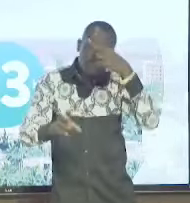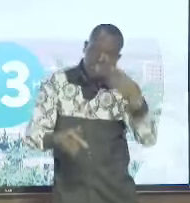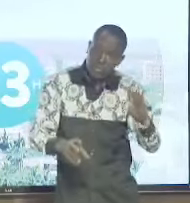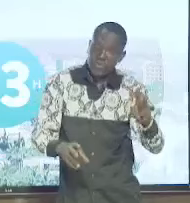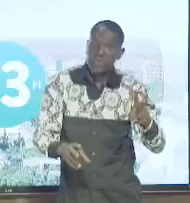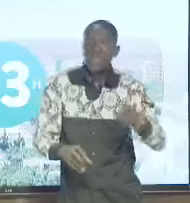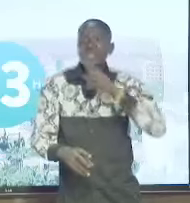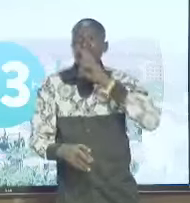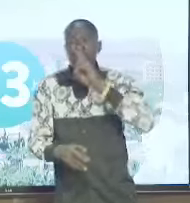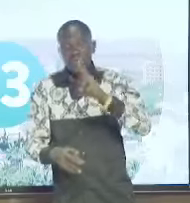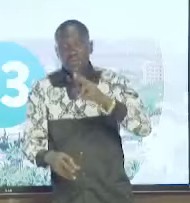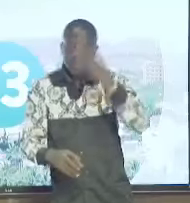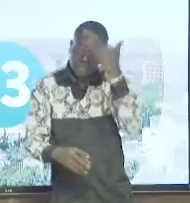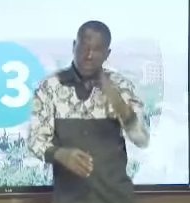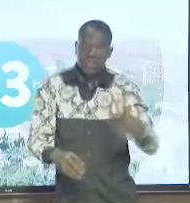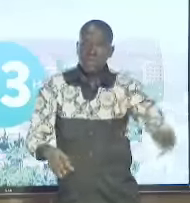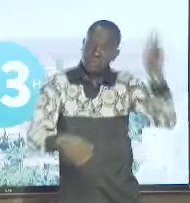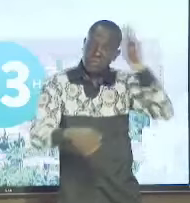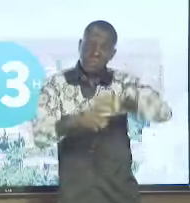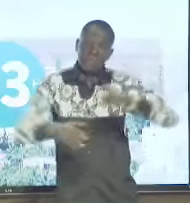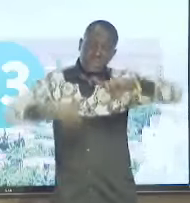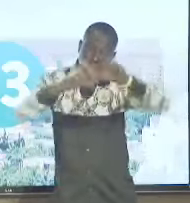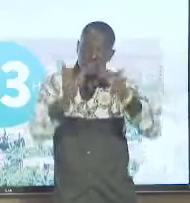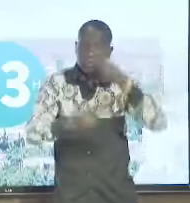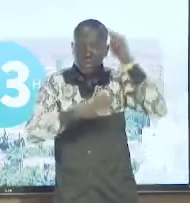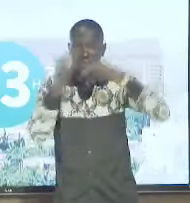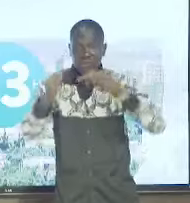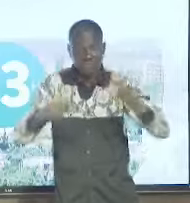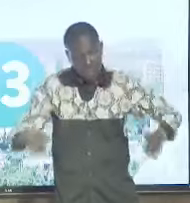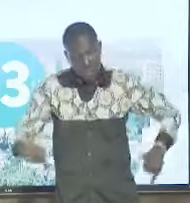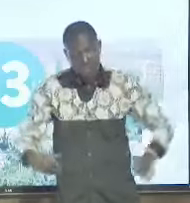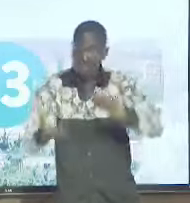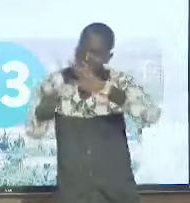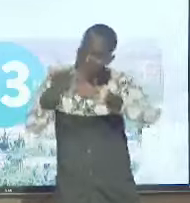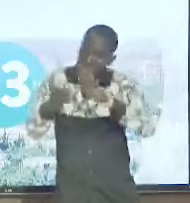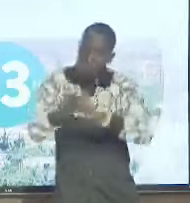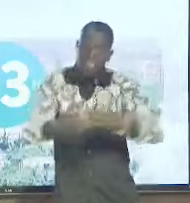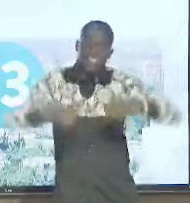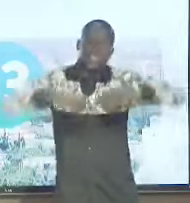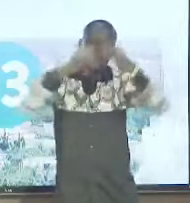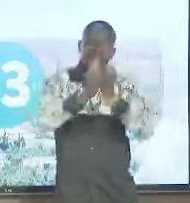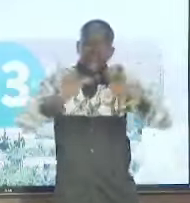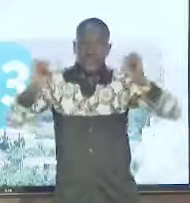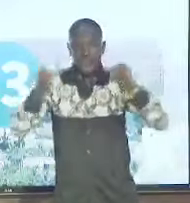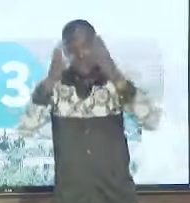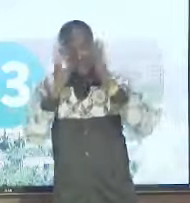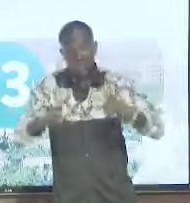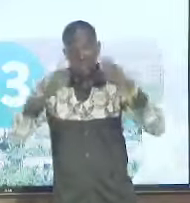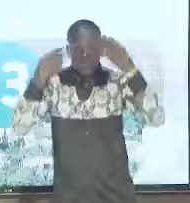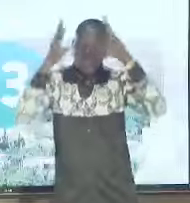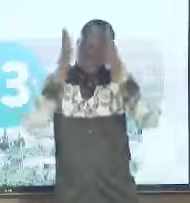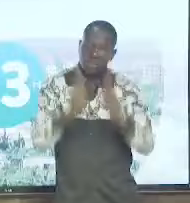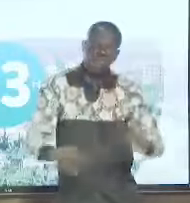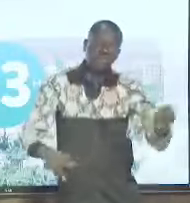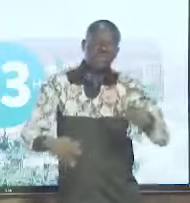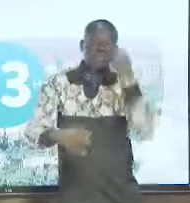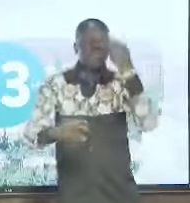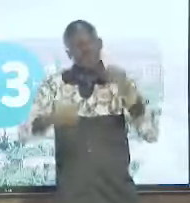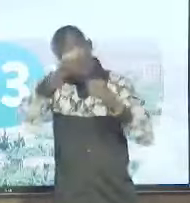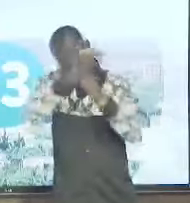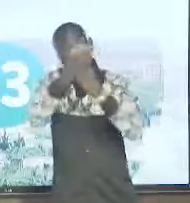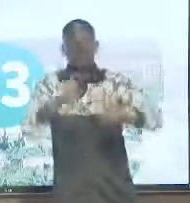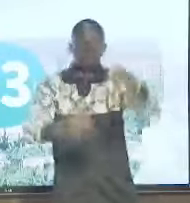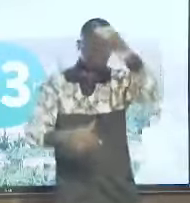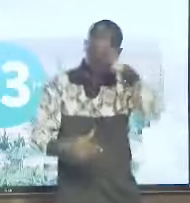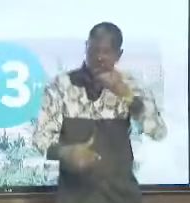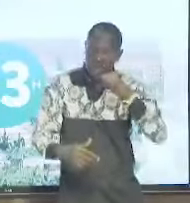vraiment les enfants mettent en place au niveau de leur jardin scolaire. Le club des journalistes et communicateurs pour la nutrition et la sécurité